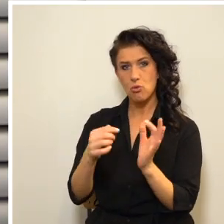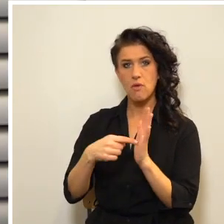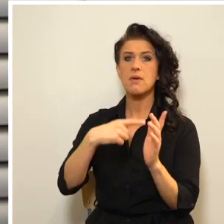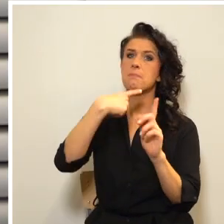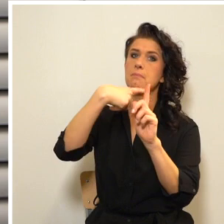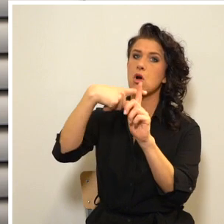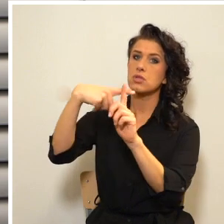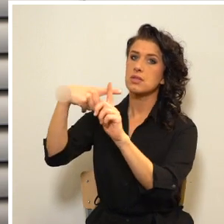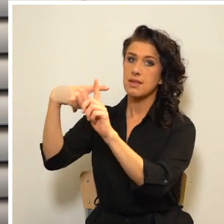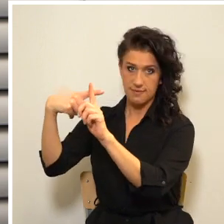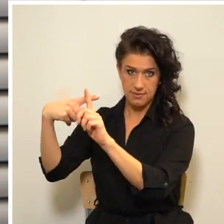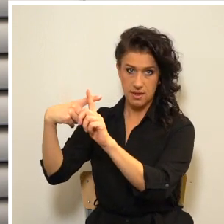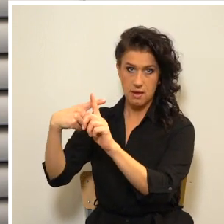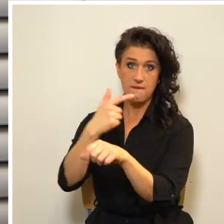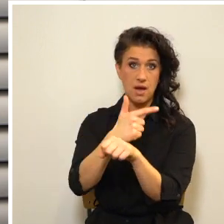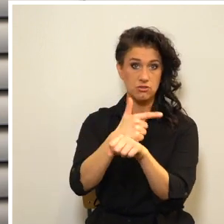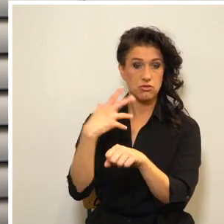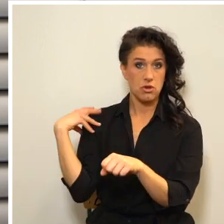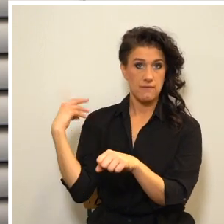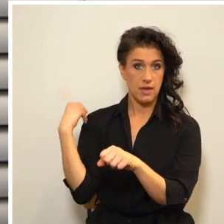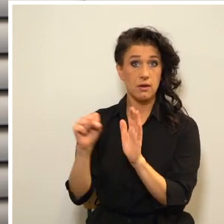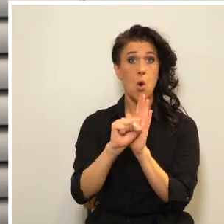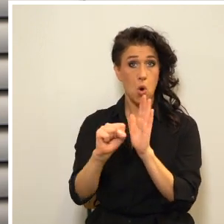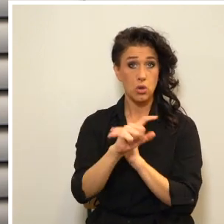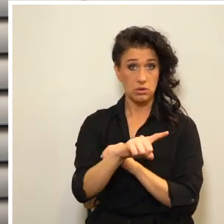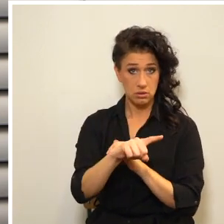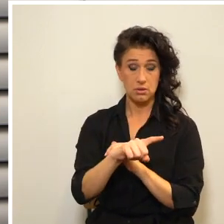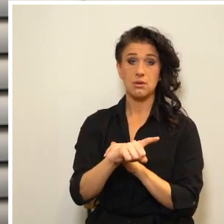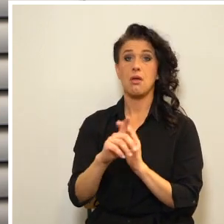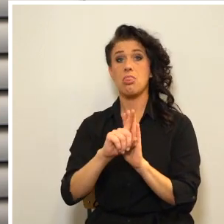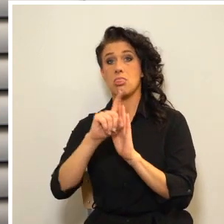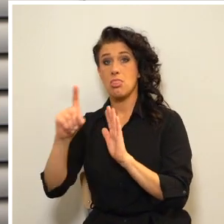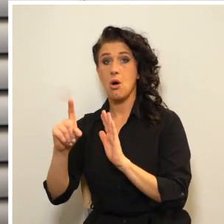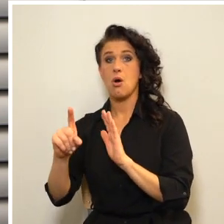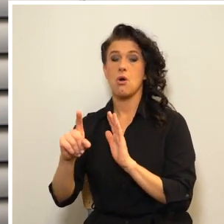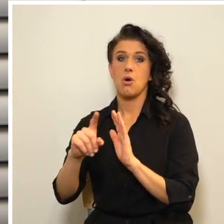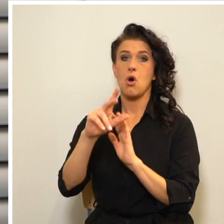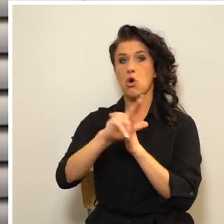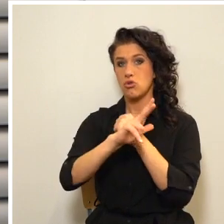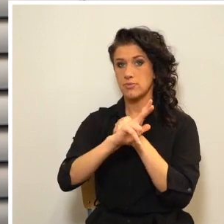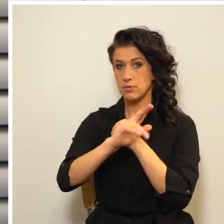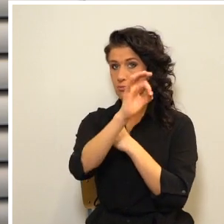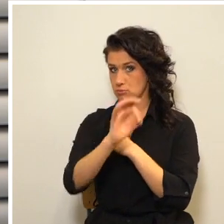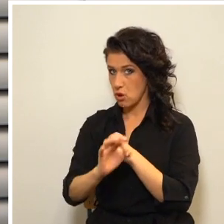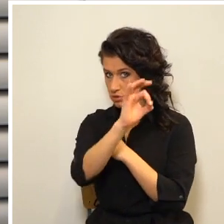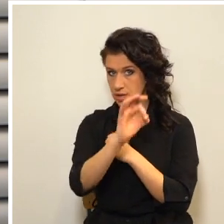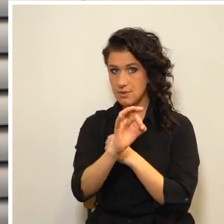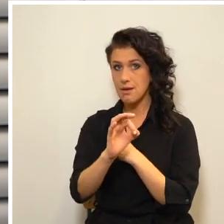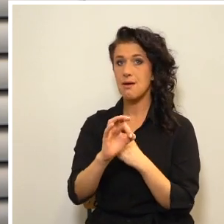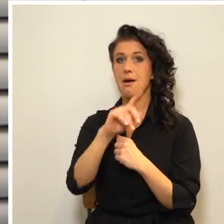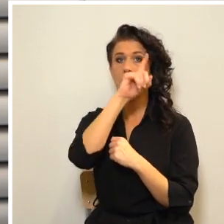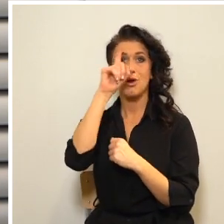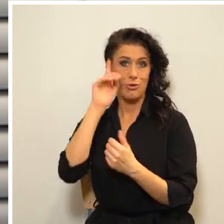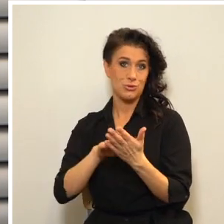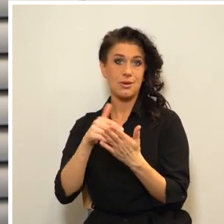pozytywnych jest mniej więcej od 20 lat sięga 776 do 80 kilku procent tam są różnice między ludźmi na